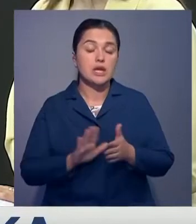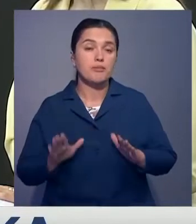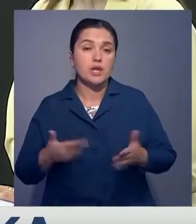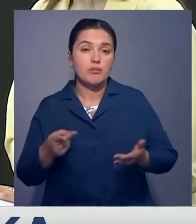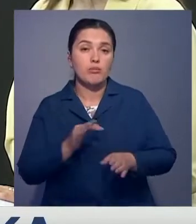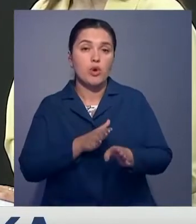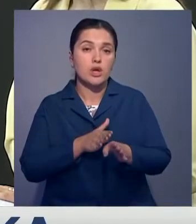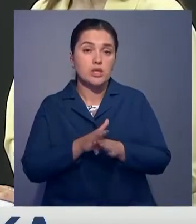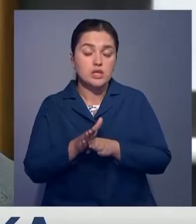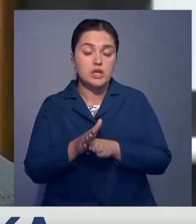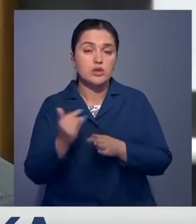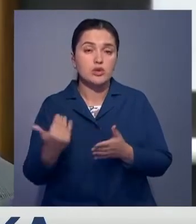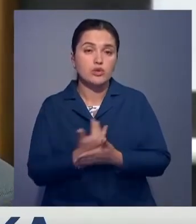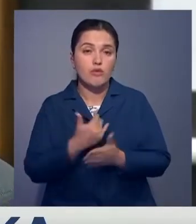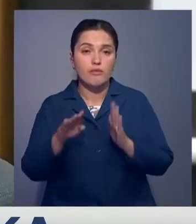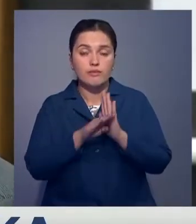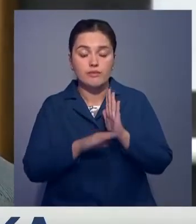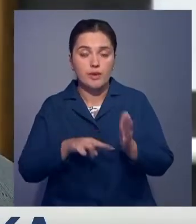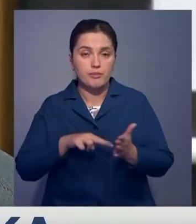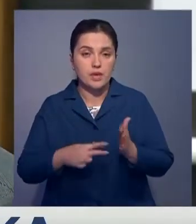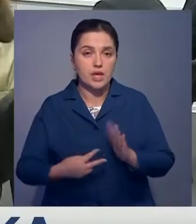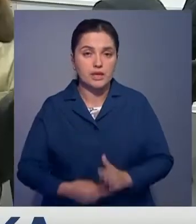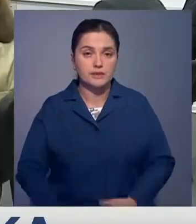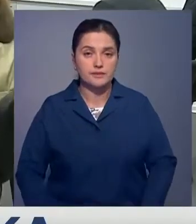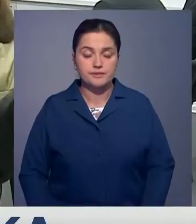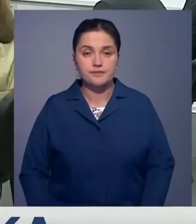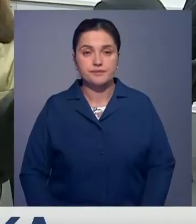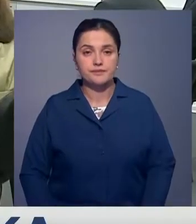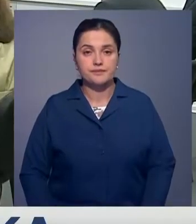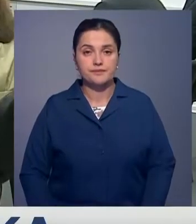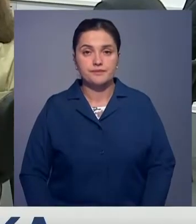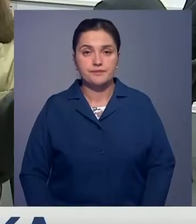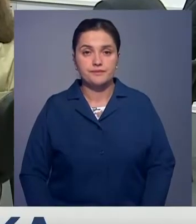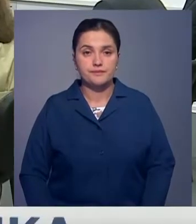инновационных идей наталья строковой сергей трахтенберг кустанай хабар 24